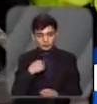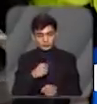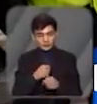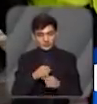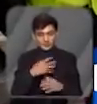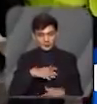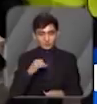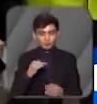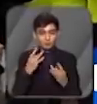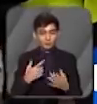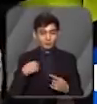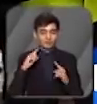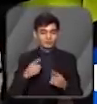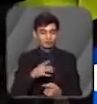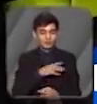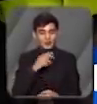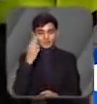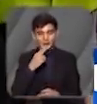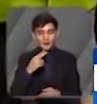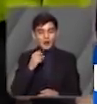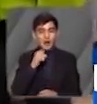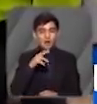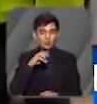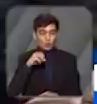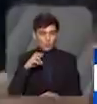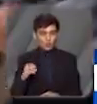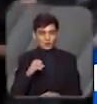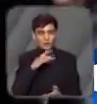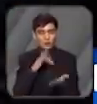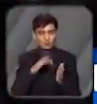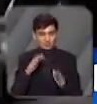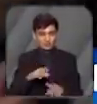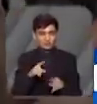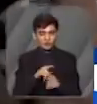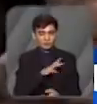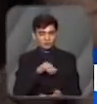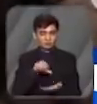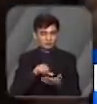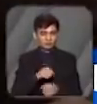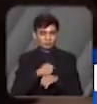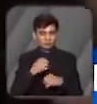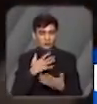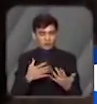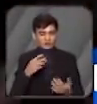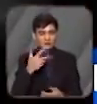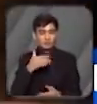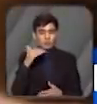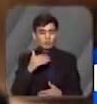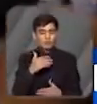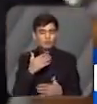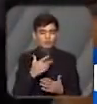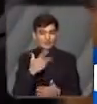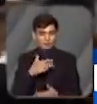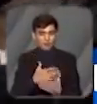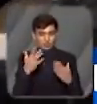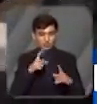Дәл осындай наразылық шаралары Нұрсұлтан, Шымкент, Ақтөбе қалаларында да өтті. Нұрсұлтанда қалалық әкімдікке беттеген 30-ға жуық белсендінің қолында